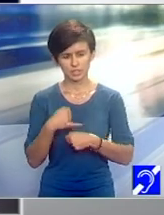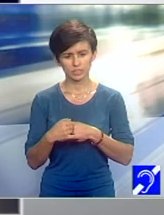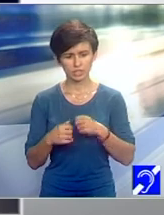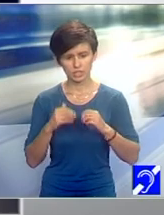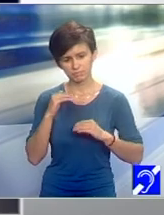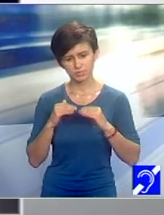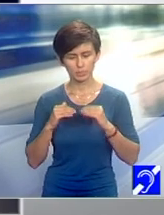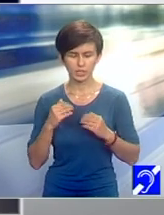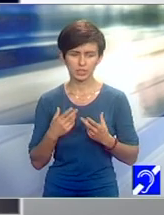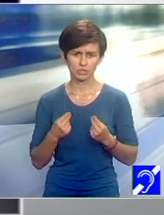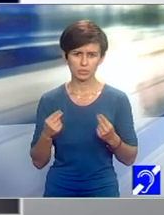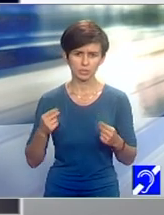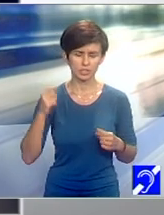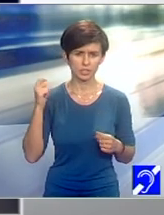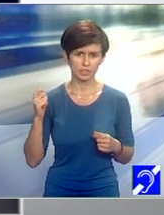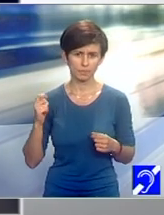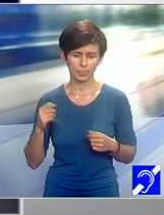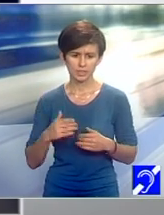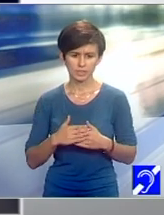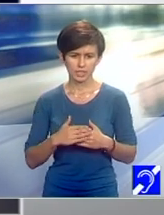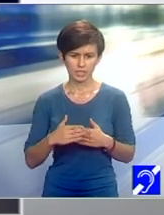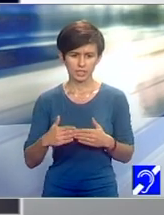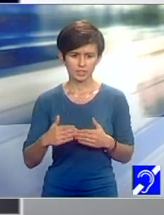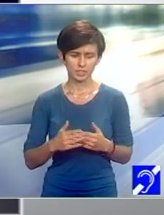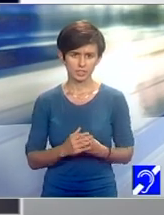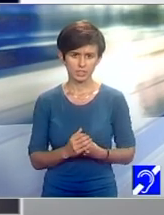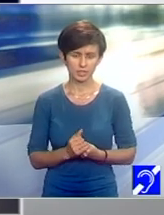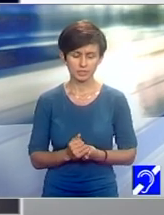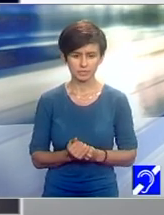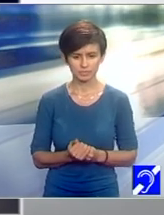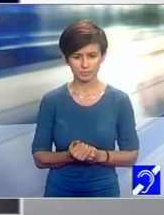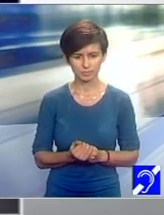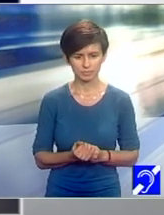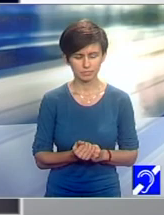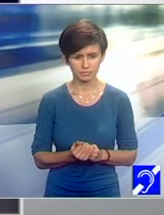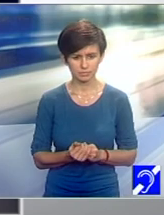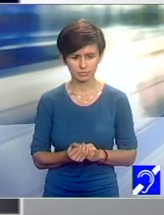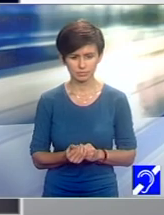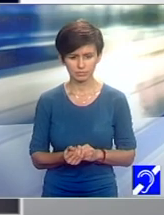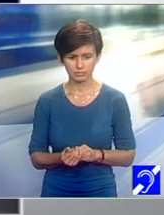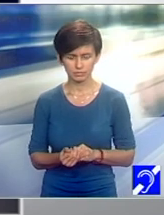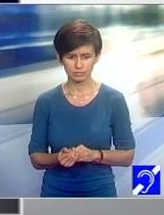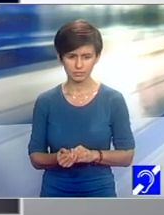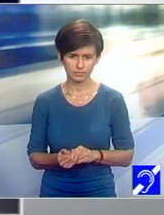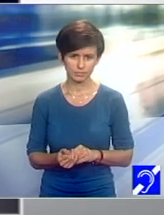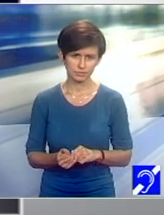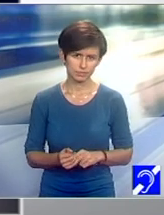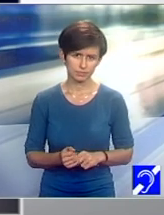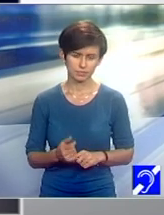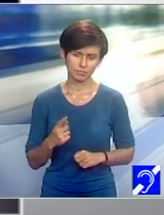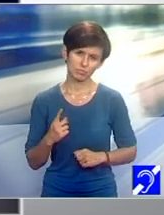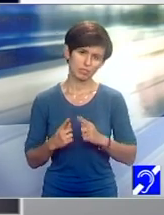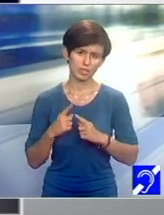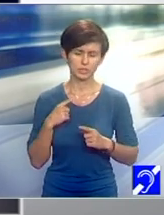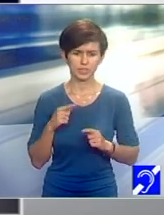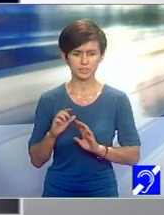țările vecine, poate cu excepția Macedoniei, unde în perioada titoistă, a existat, de fapt,